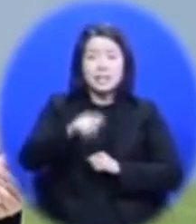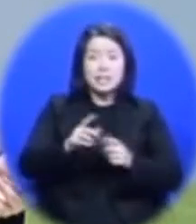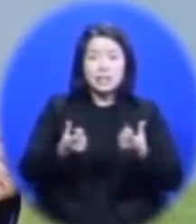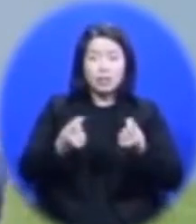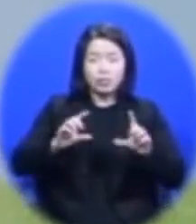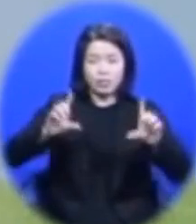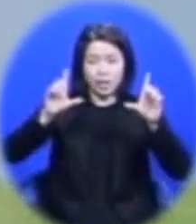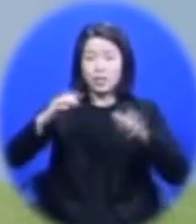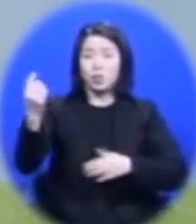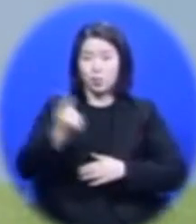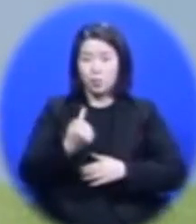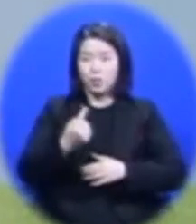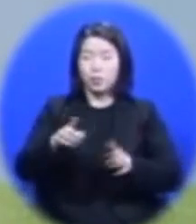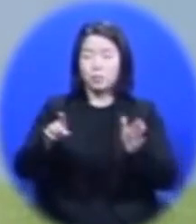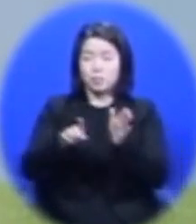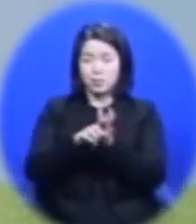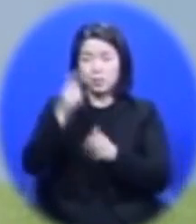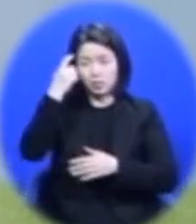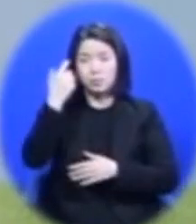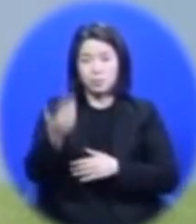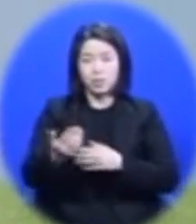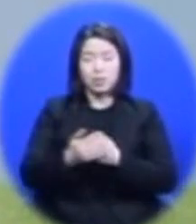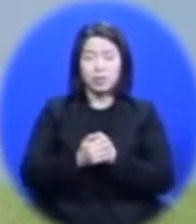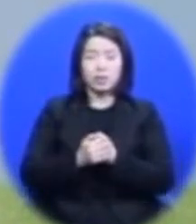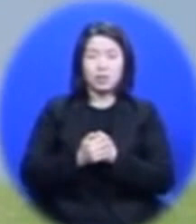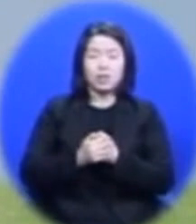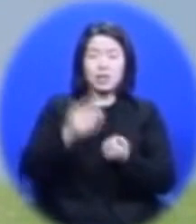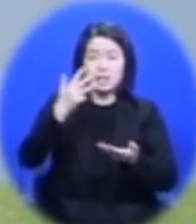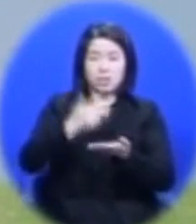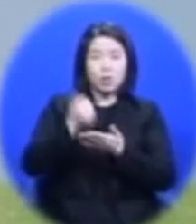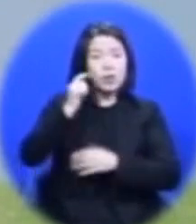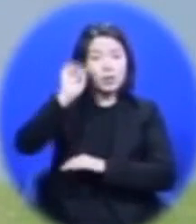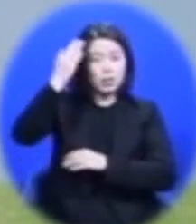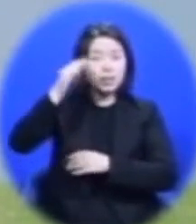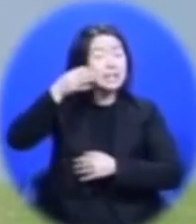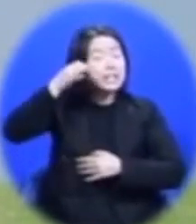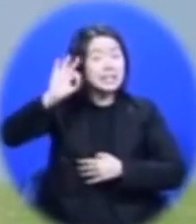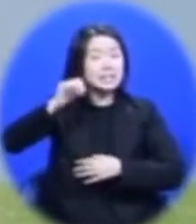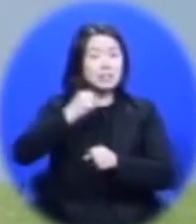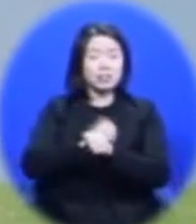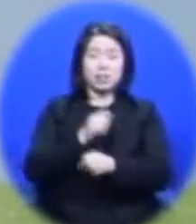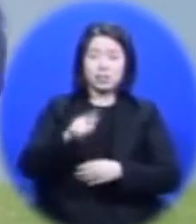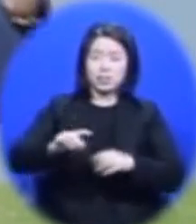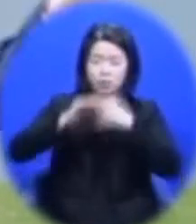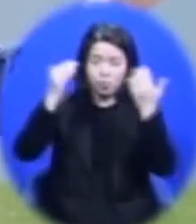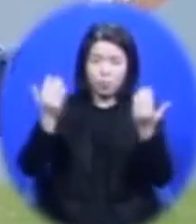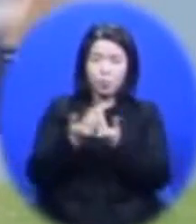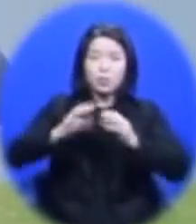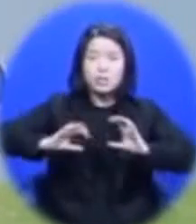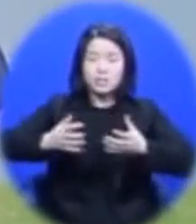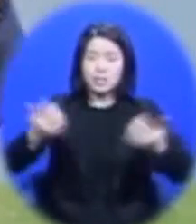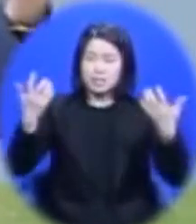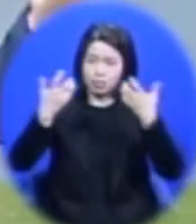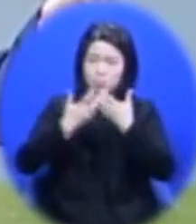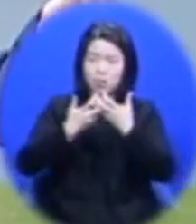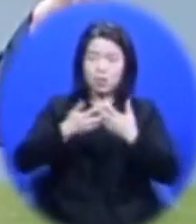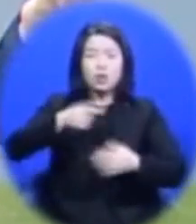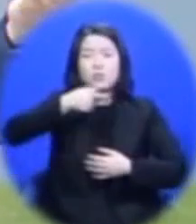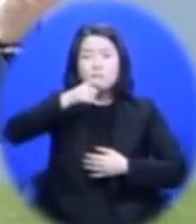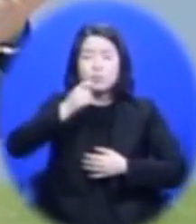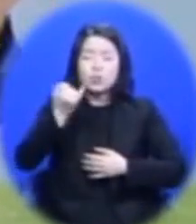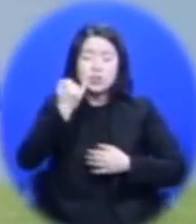올 것이라고 믿어지십니까? 여호와의 영광을 인정하는 것이 온 세상에 충만, 물이 바다 덮은